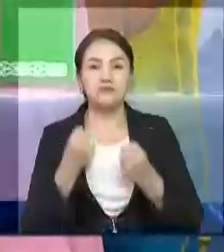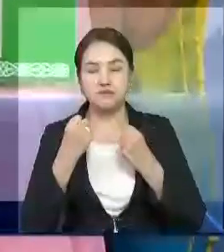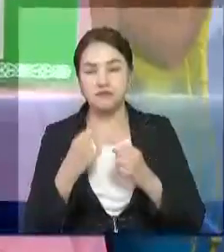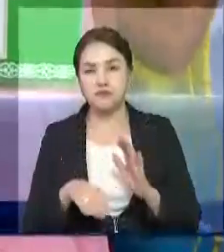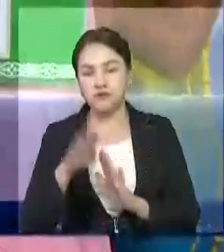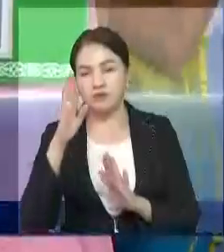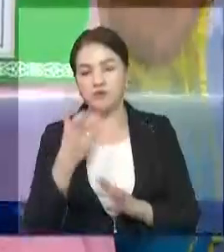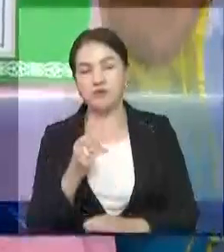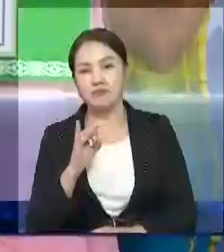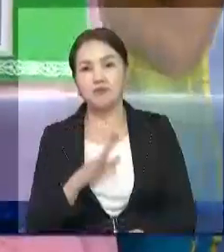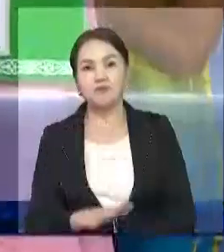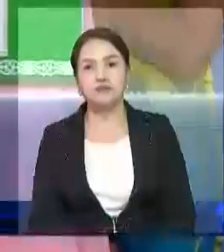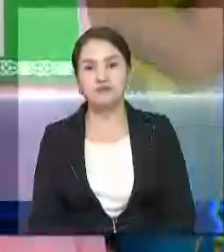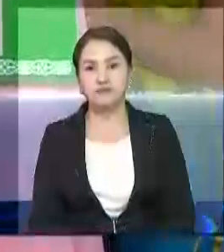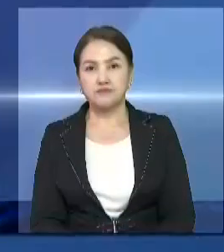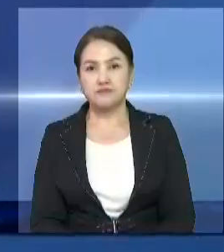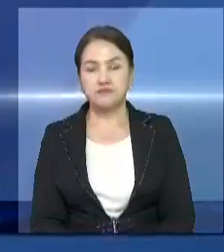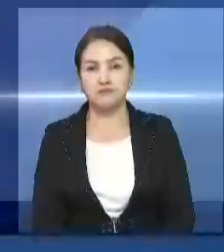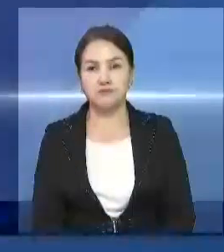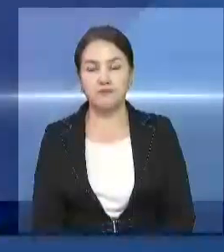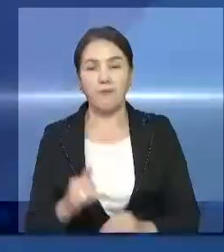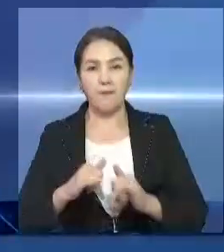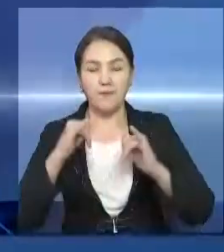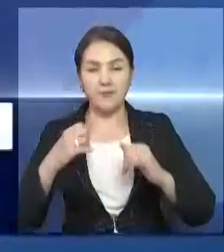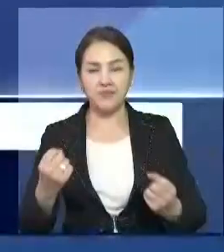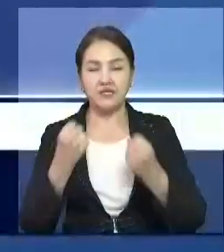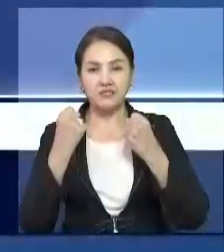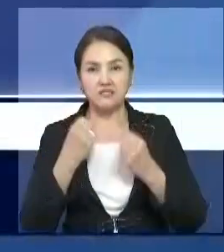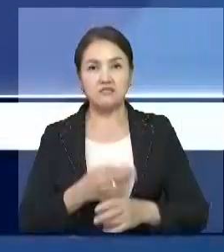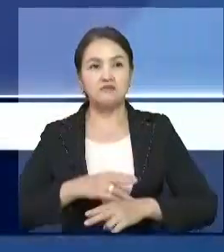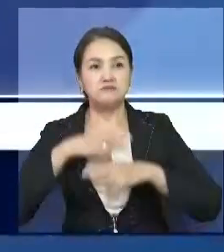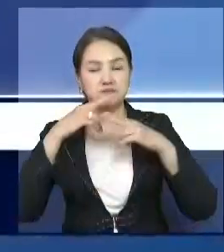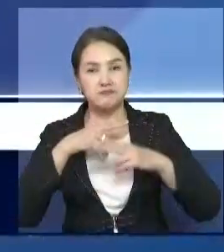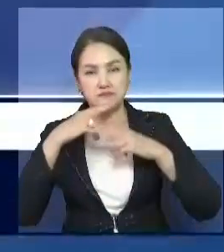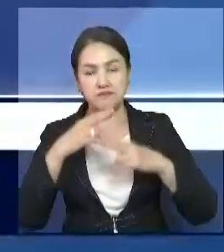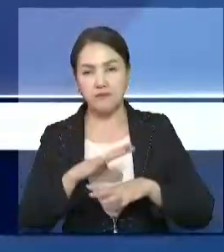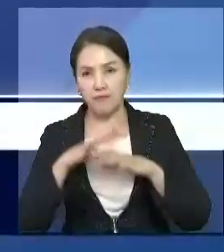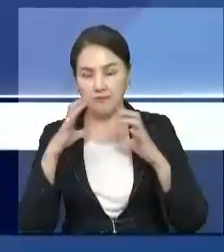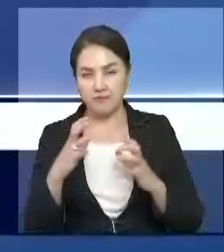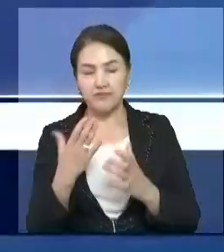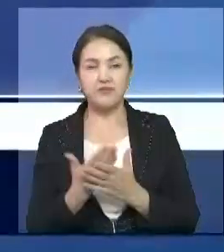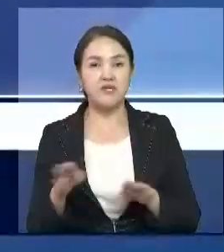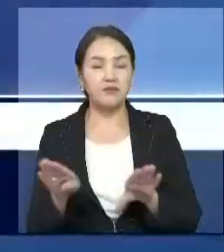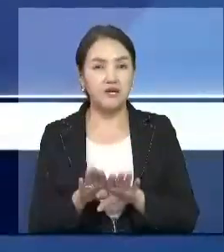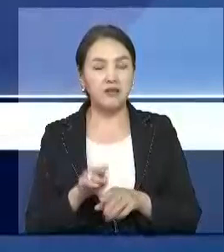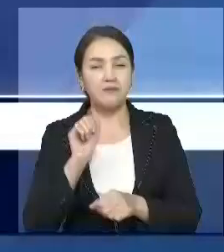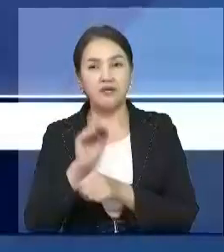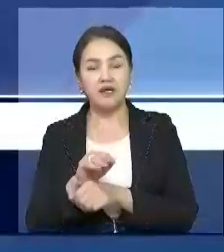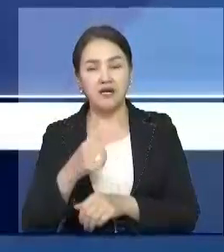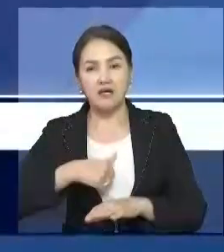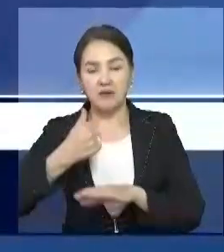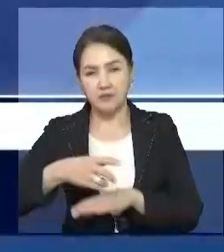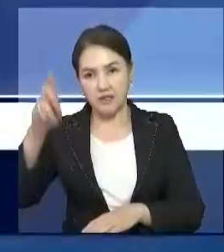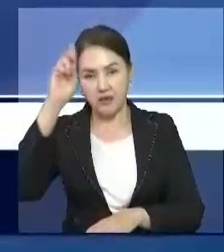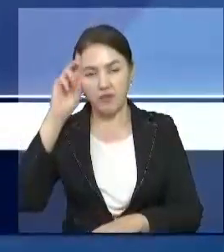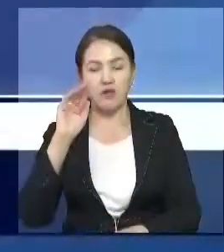улучшения спортивной инфраструктуры. Развитию видов спорта уделяется в нашей стране большое внимание. Такое поручение дал сам глава